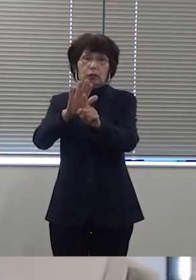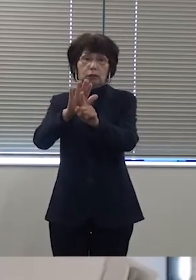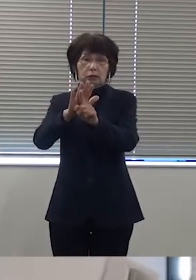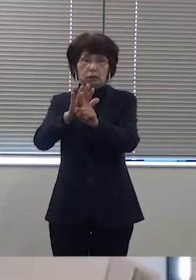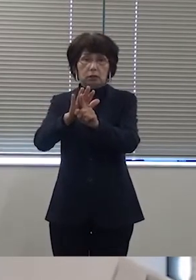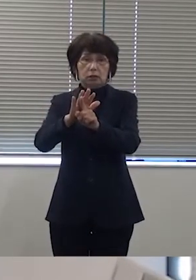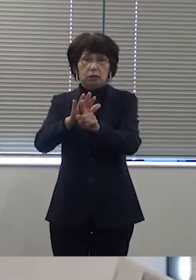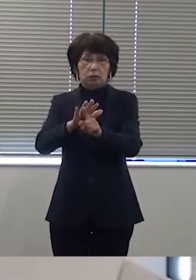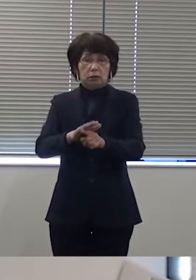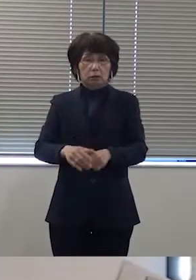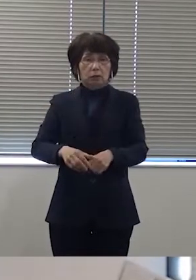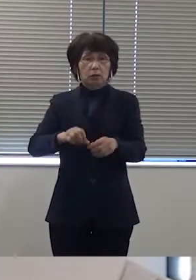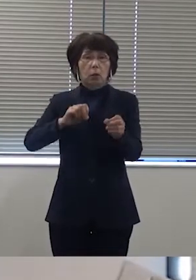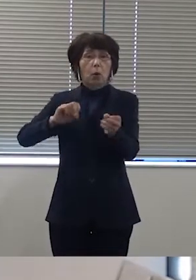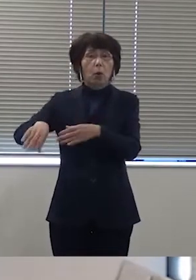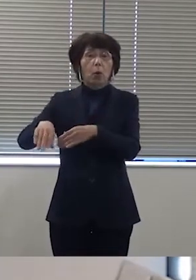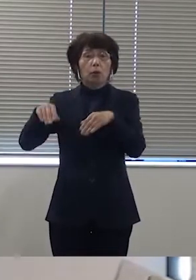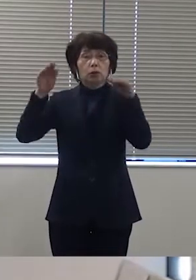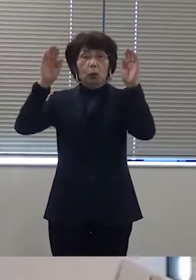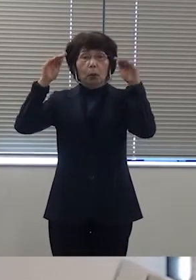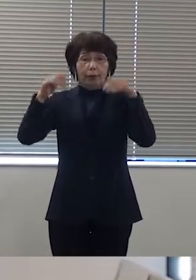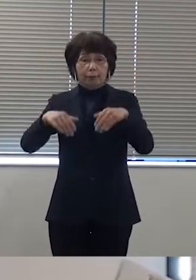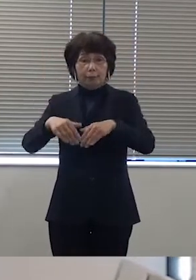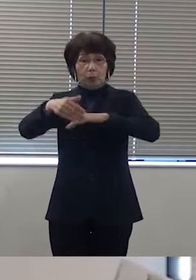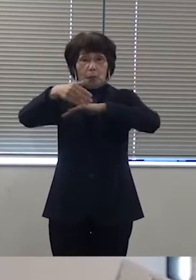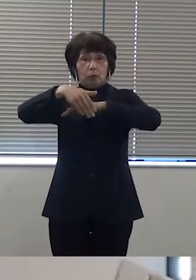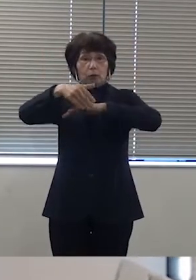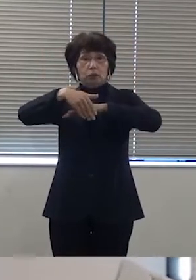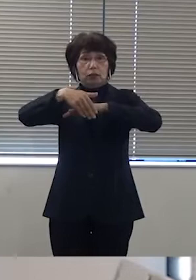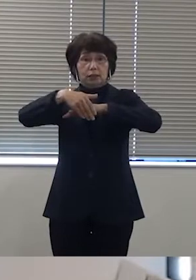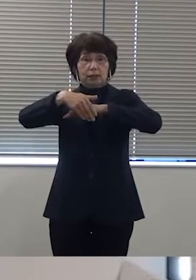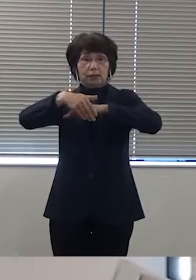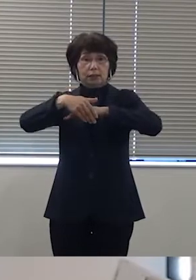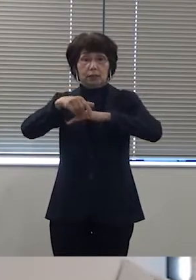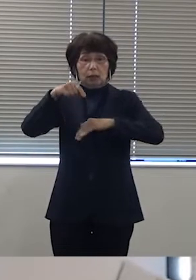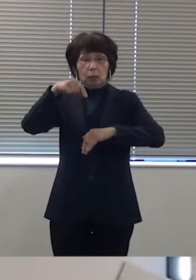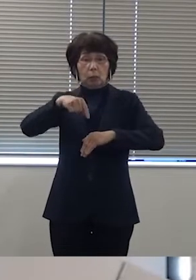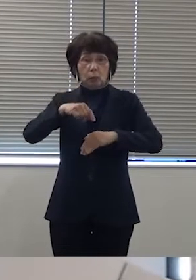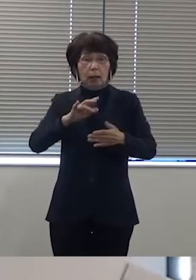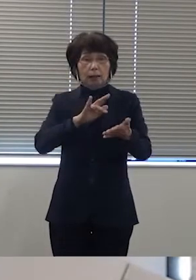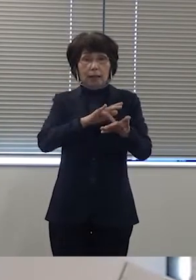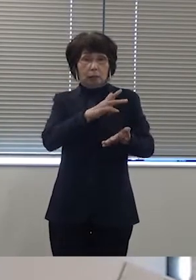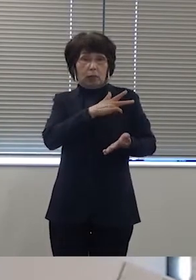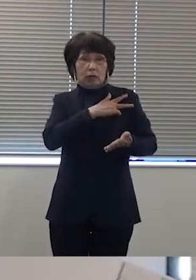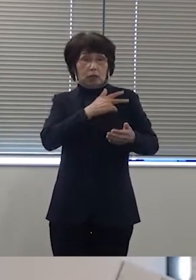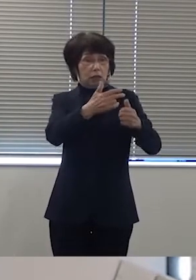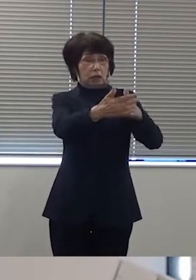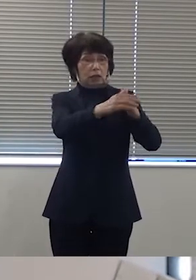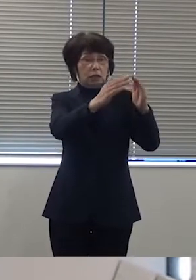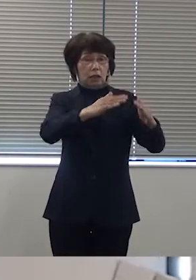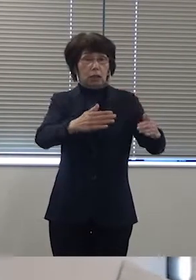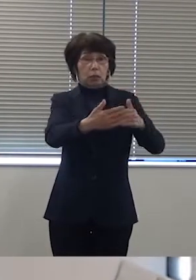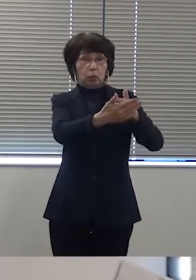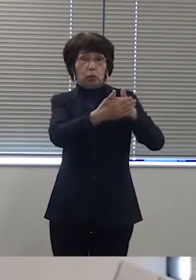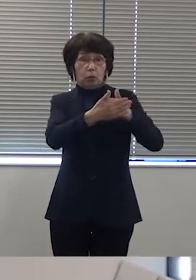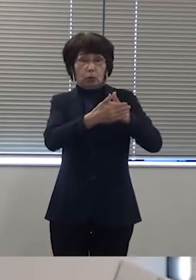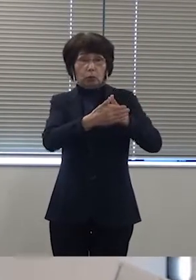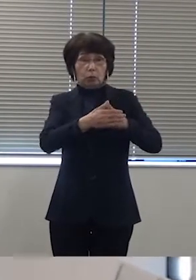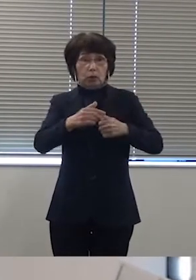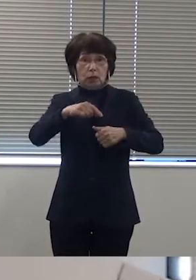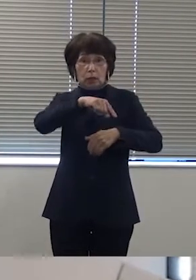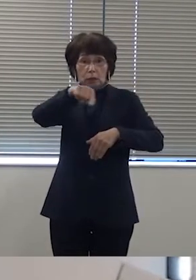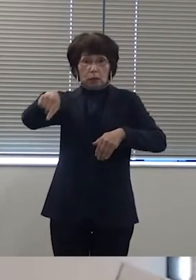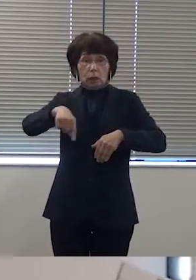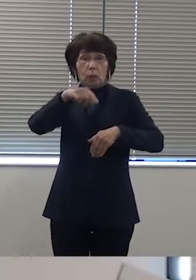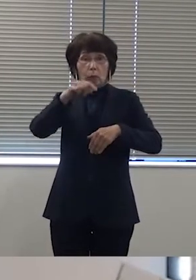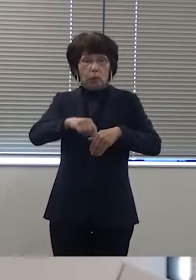口がですね、今薬剤師会のご協力を得て、市内地区で59箇所、60箇所近